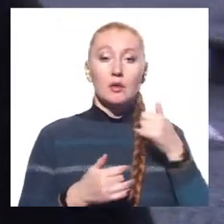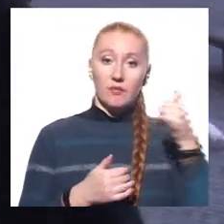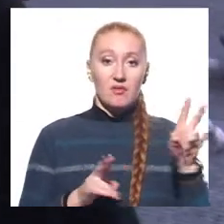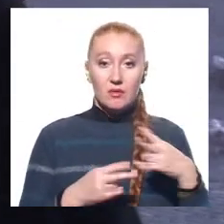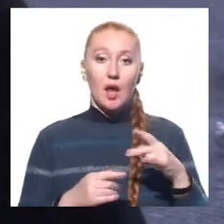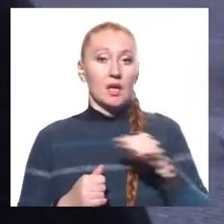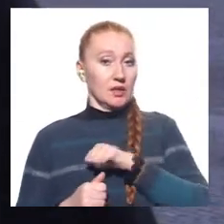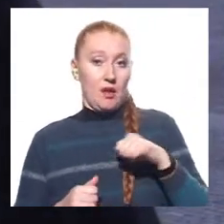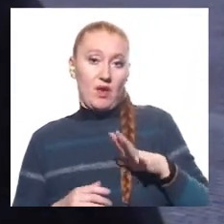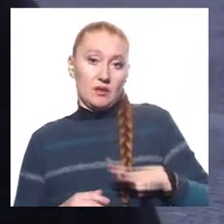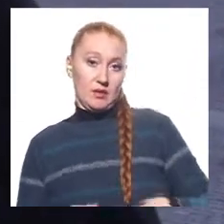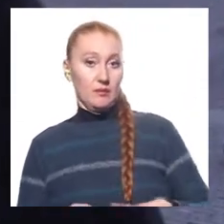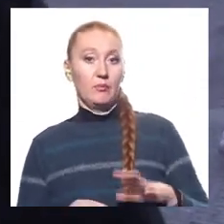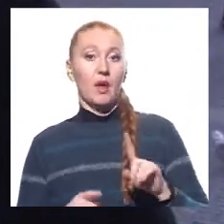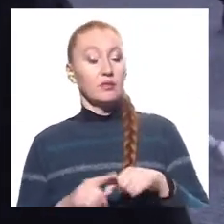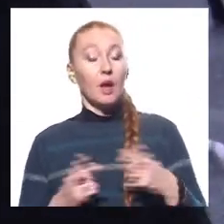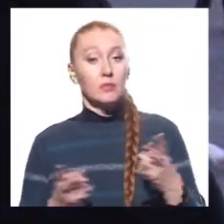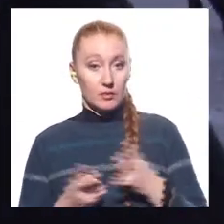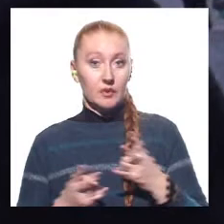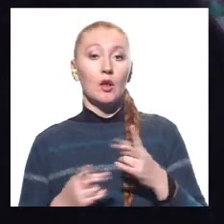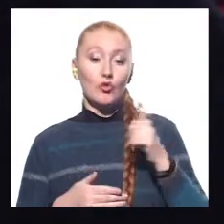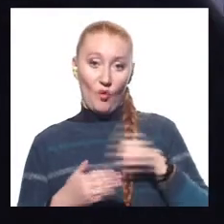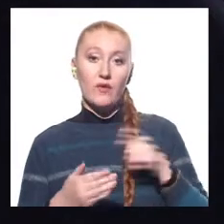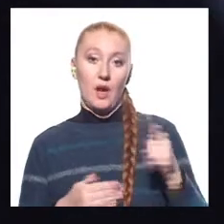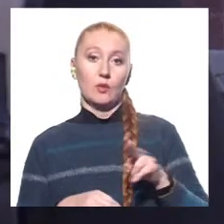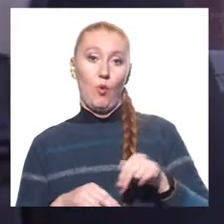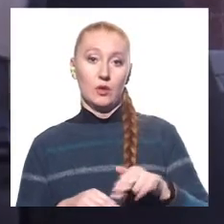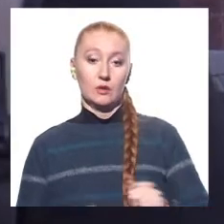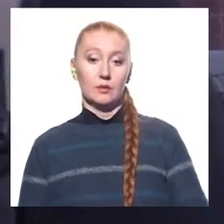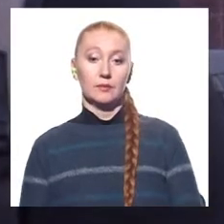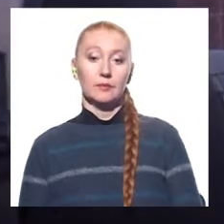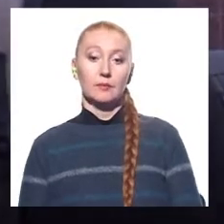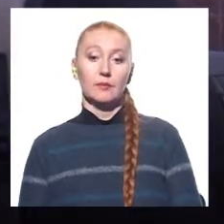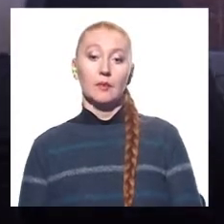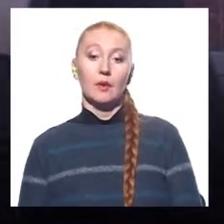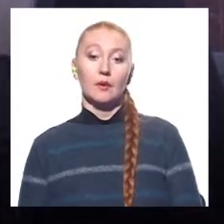будемо терпіти. Я вважаю, що нам потрібно все ж таки довіряти поліції.